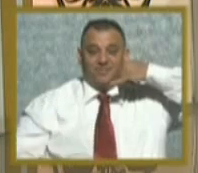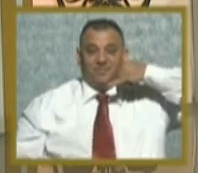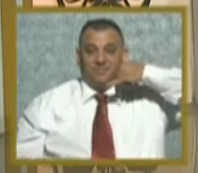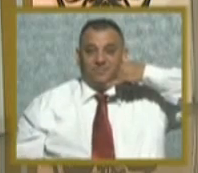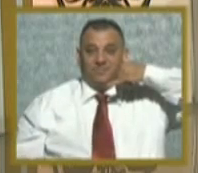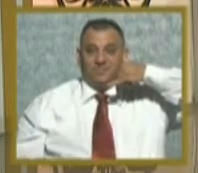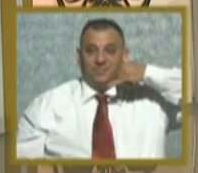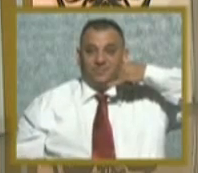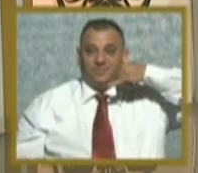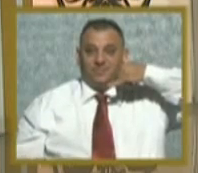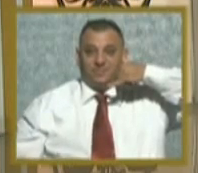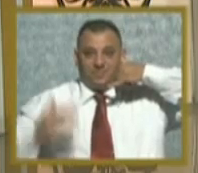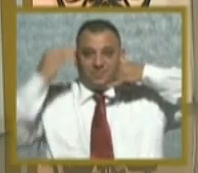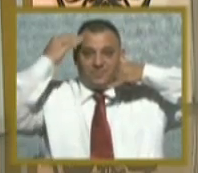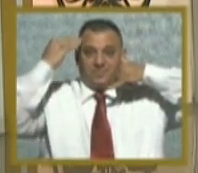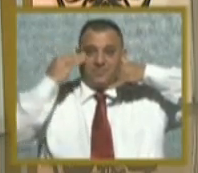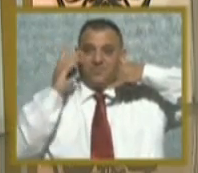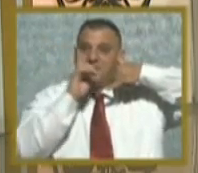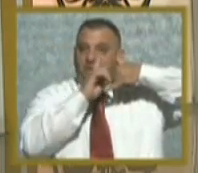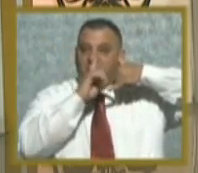أم محمد أبو ظبي.